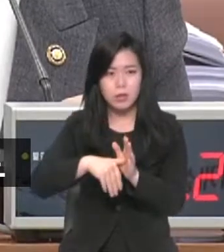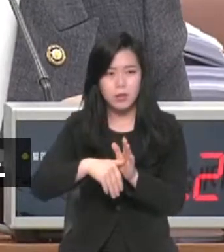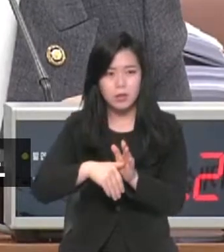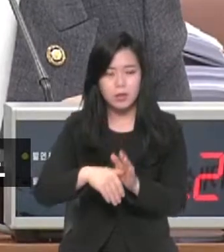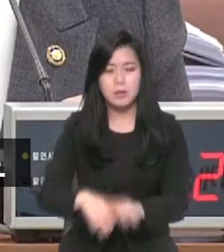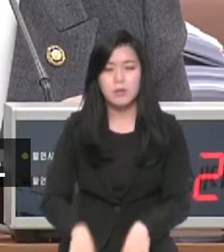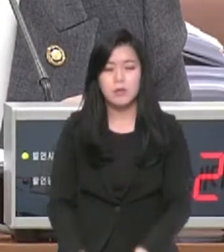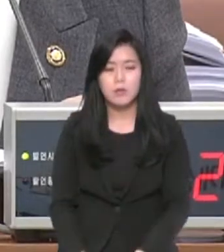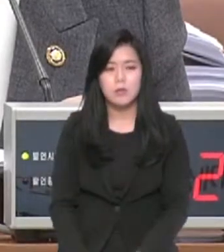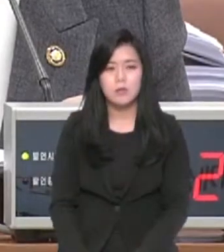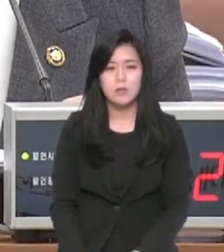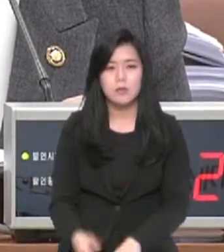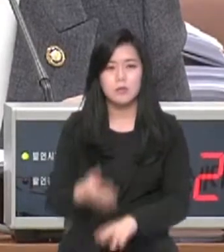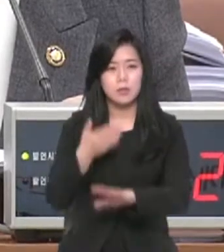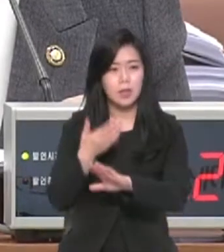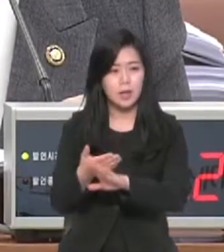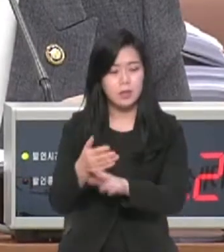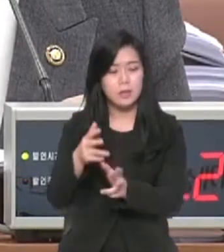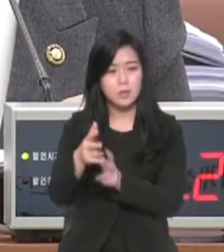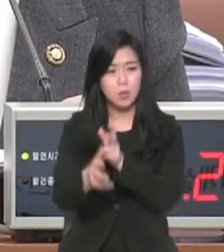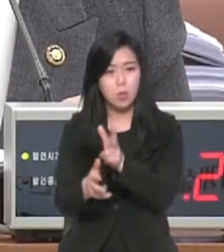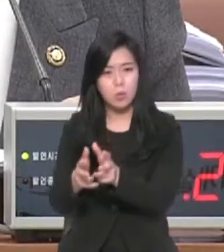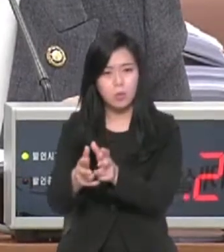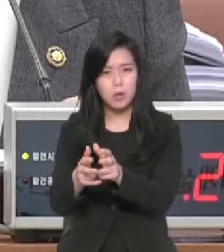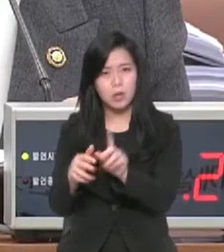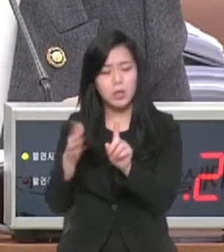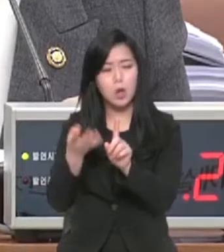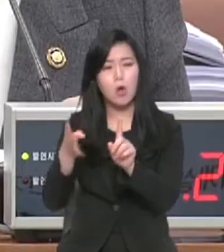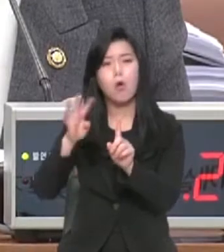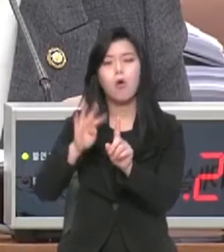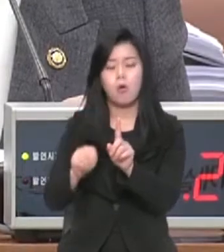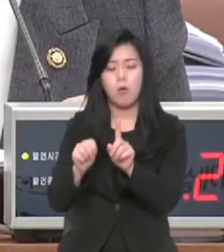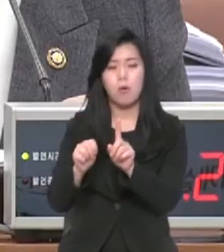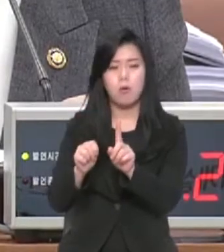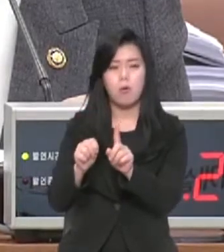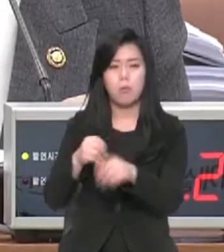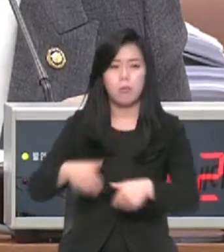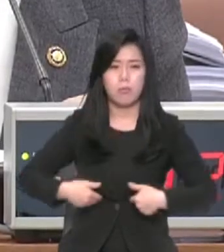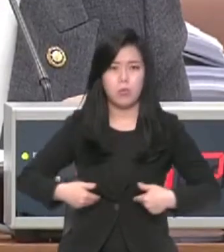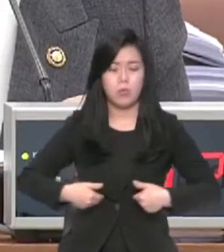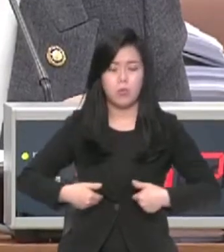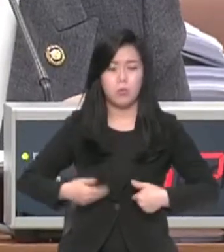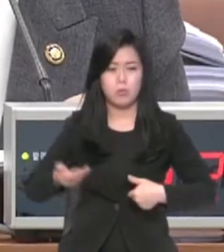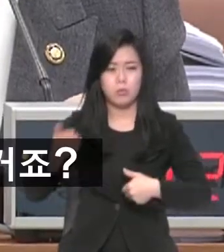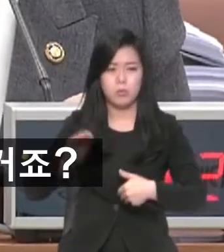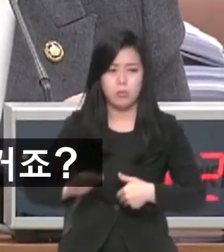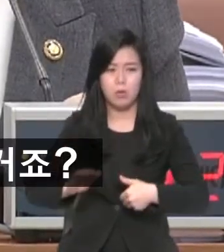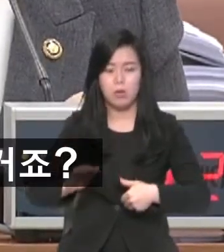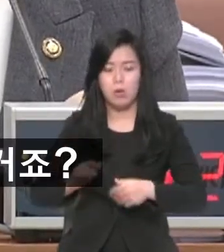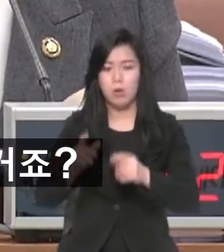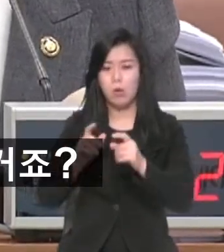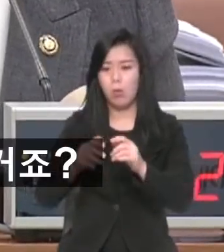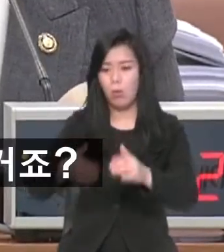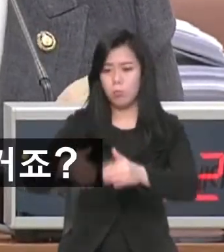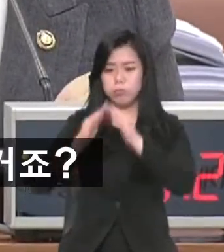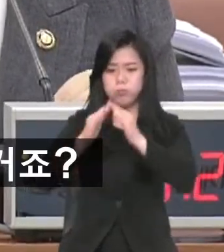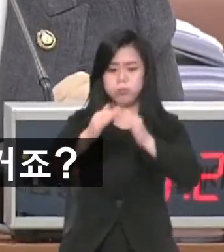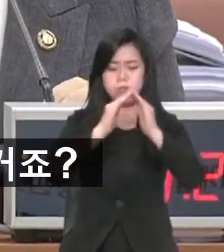사업장 말고도 최소한 이런 정도 돈이 필요한데 이게 지금 우후죽순으로 늘어나 있습니다. 그래서